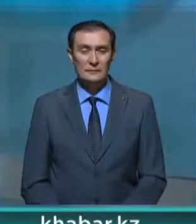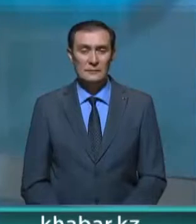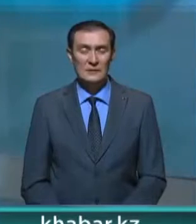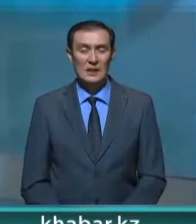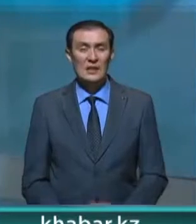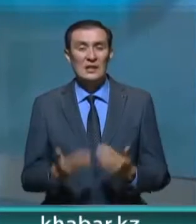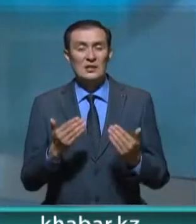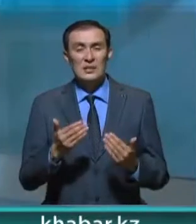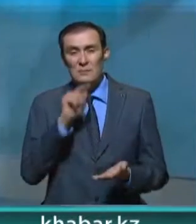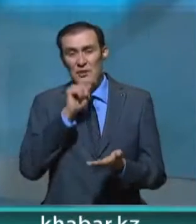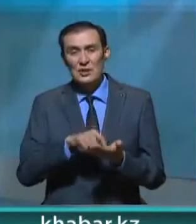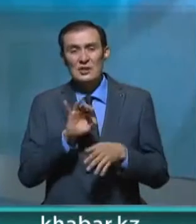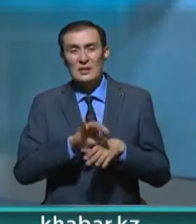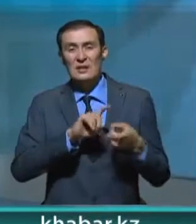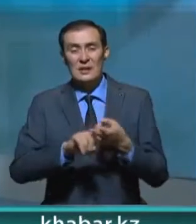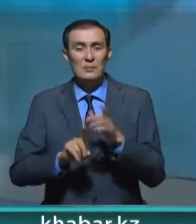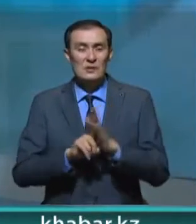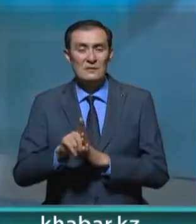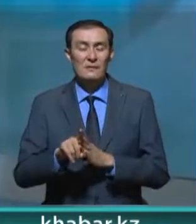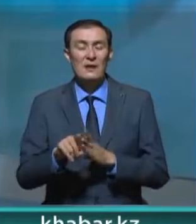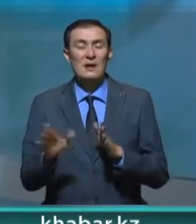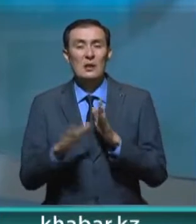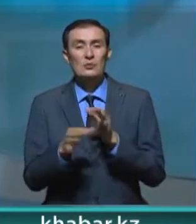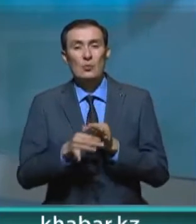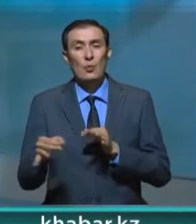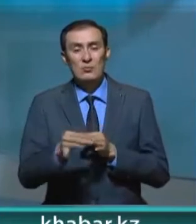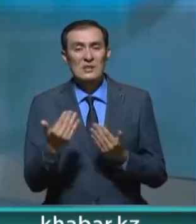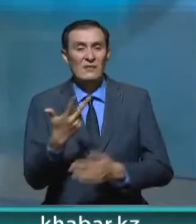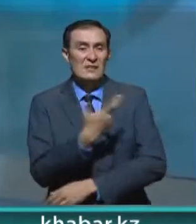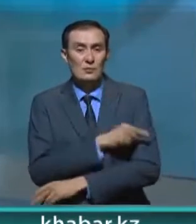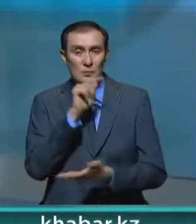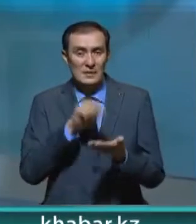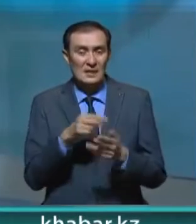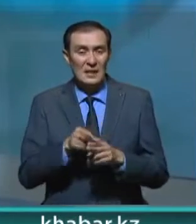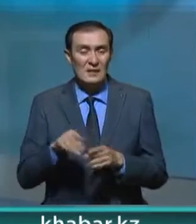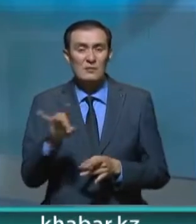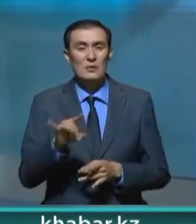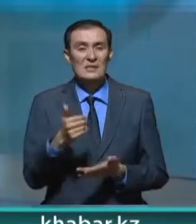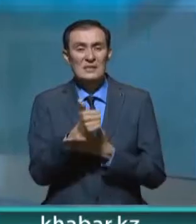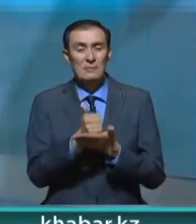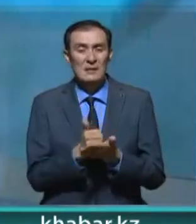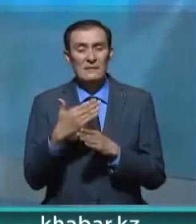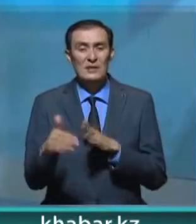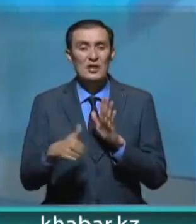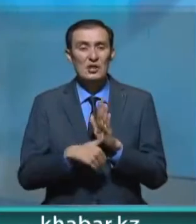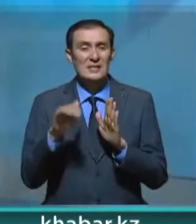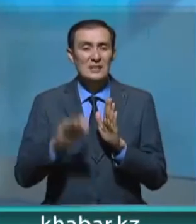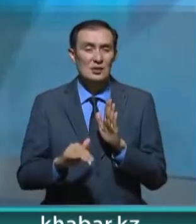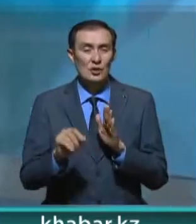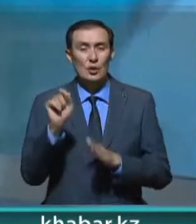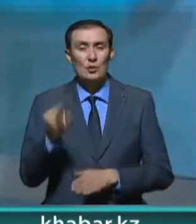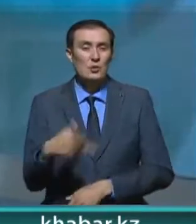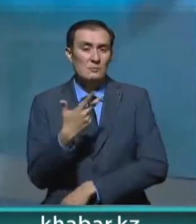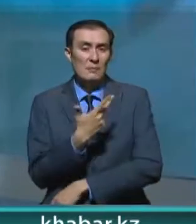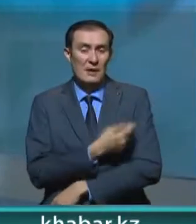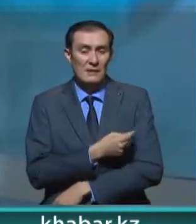бороться с птичьим гриппом начали в атырауской области сейчас домашних птиц вакцинируют для этого из республиканских запасов выделили 6 тысяч доз